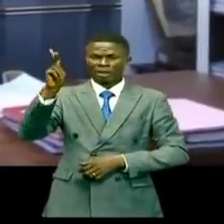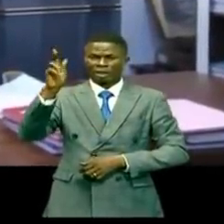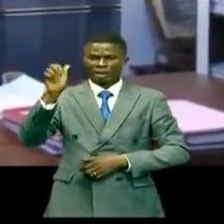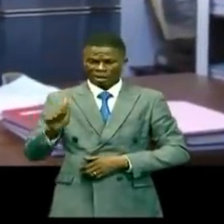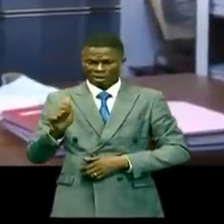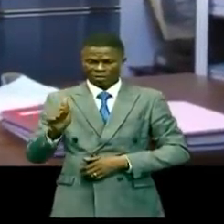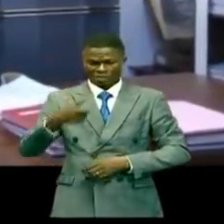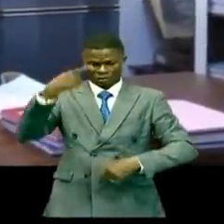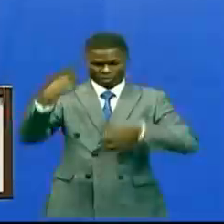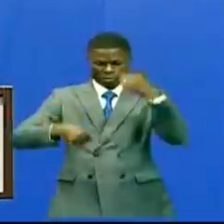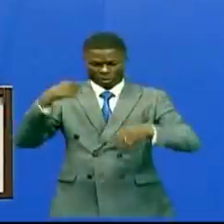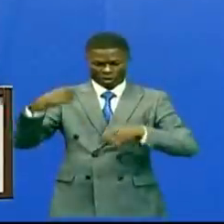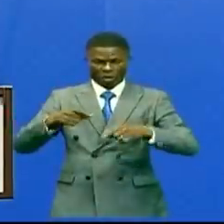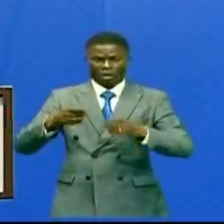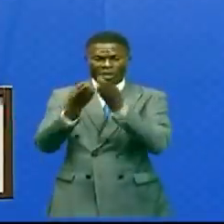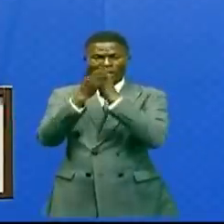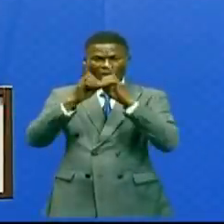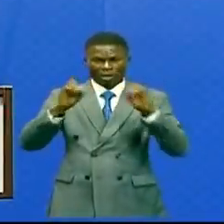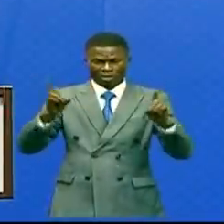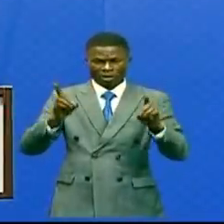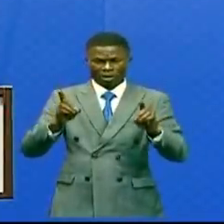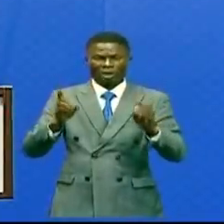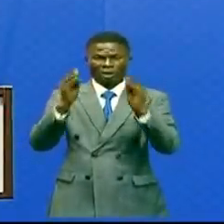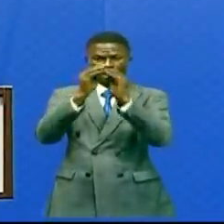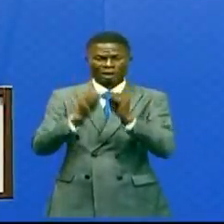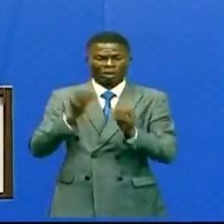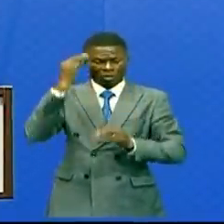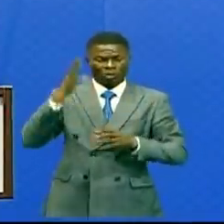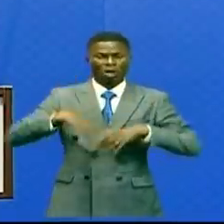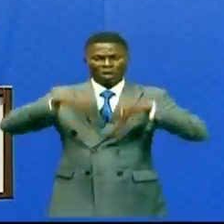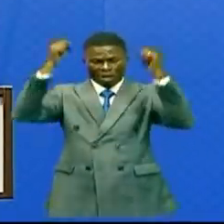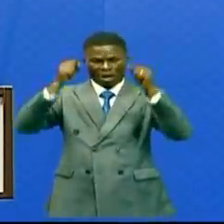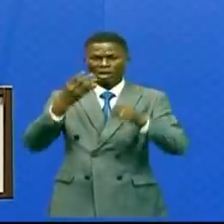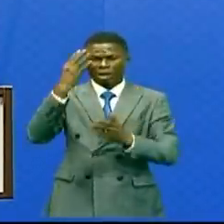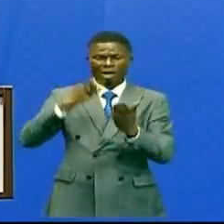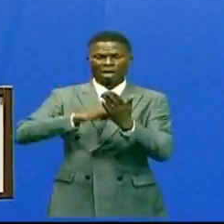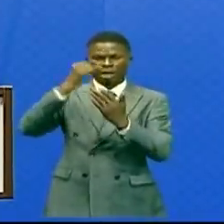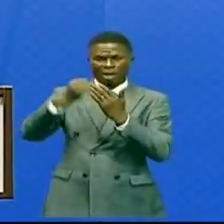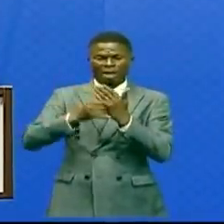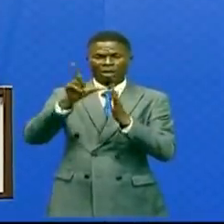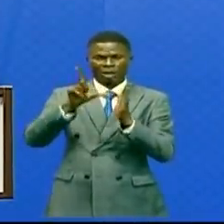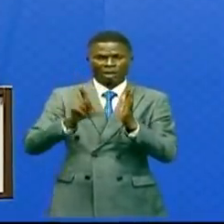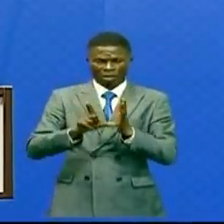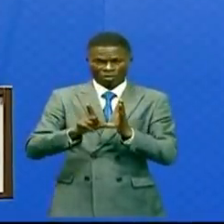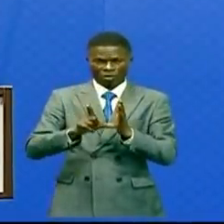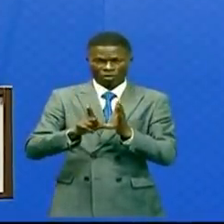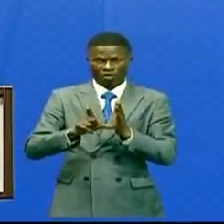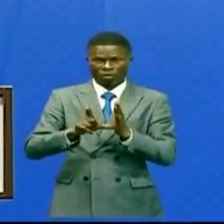Après débat et délibération, le Conseil a adopté ces quatre projets de loi.